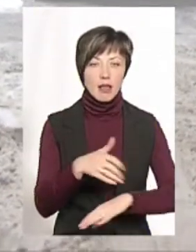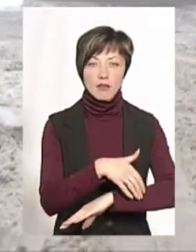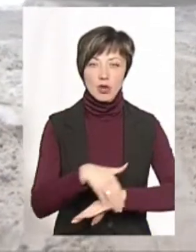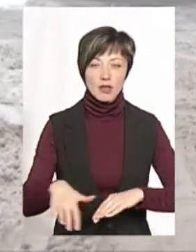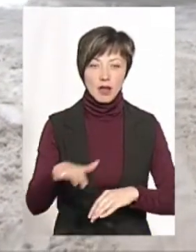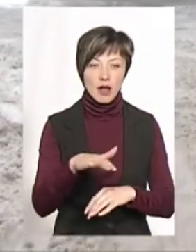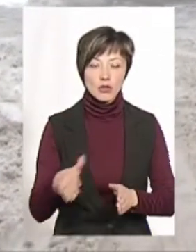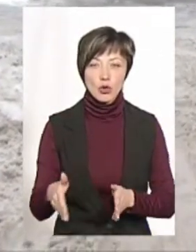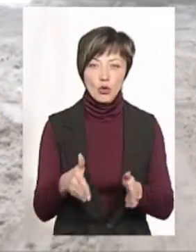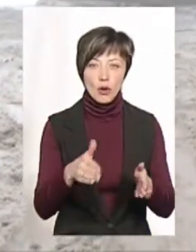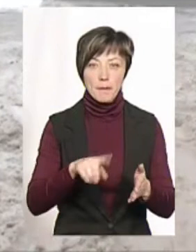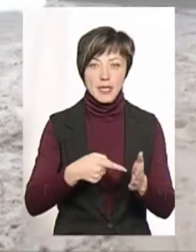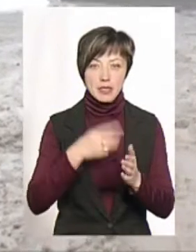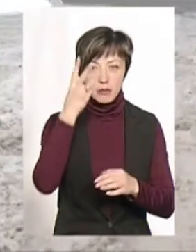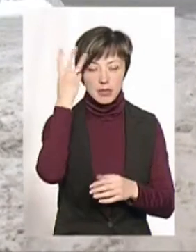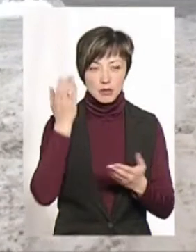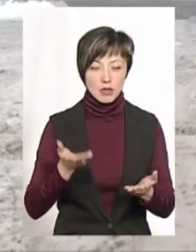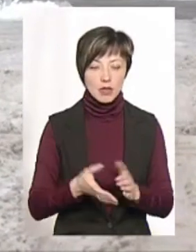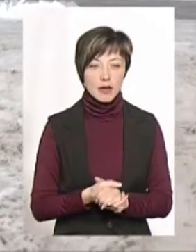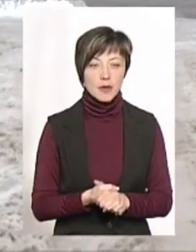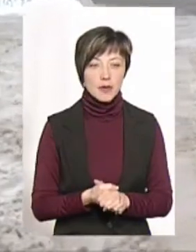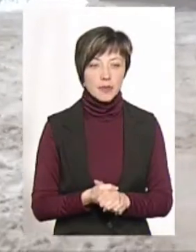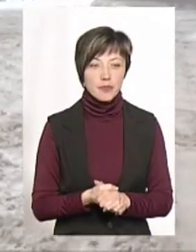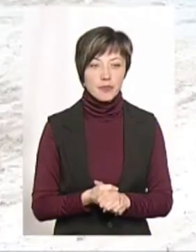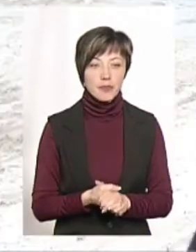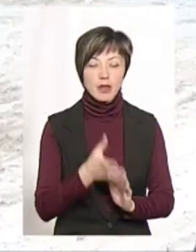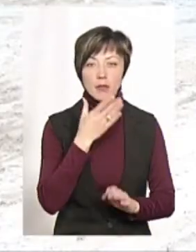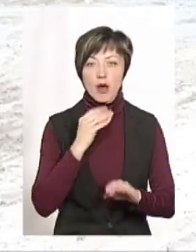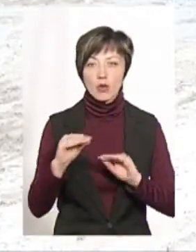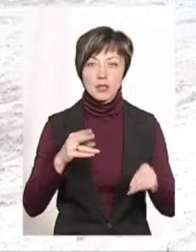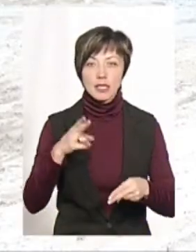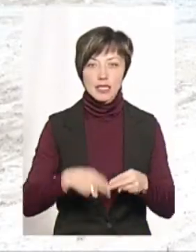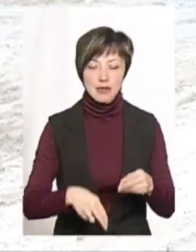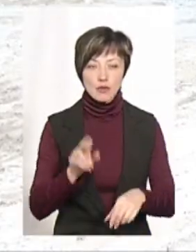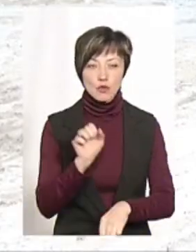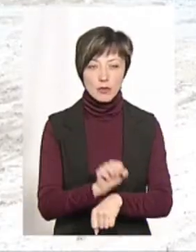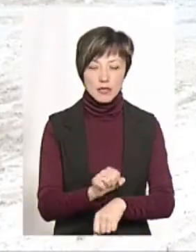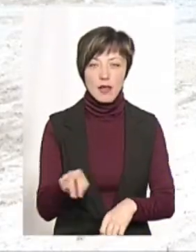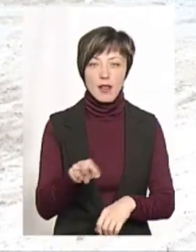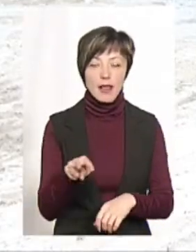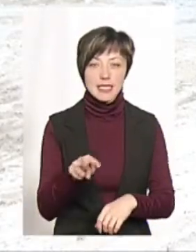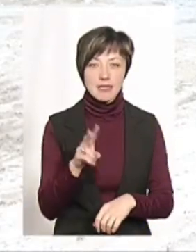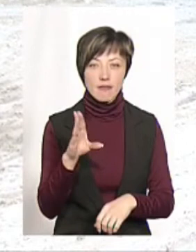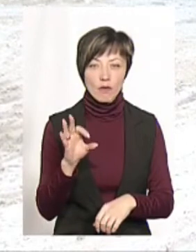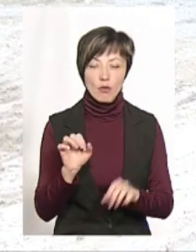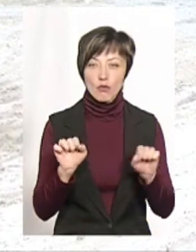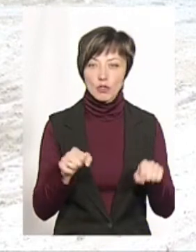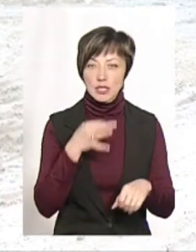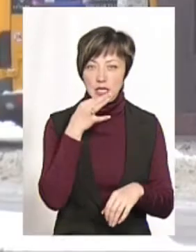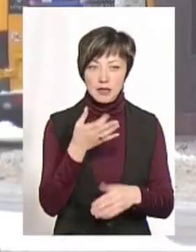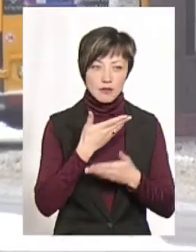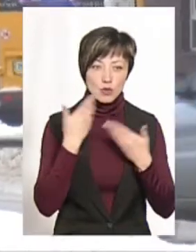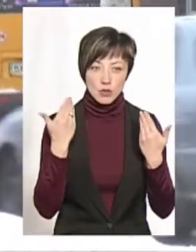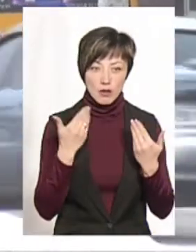а дороги міста Хмельницького. Так як благоустрій на кінцевій зупинці в мікрорайону Лезнево, можна сказати,